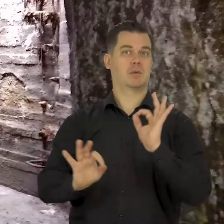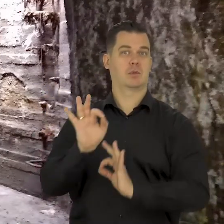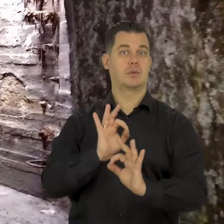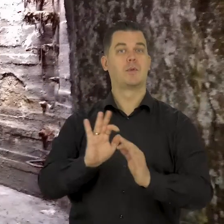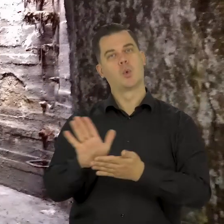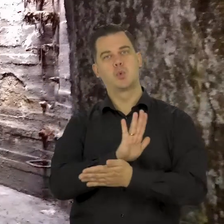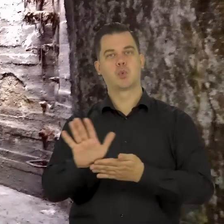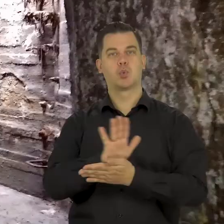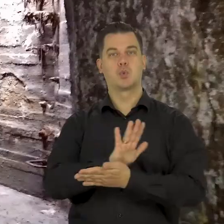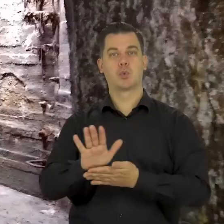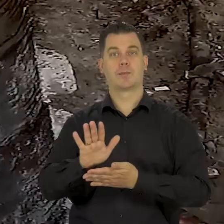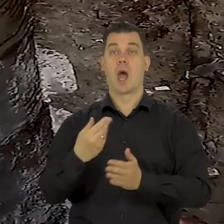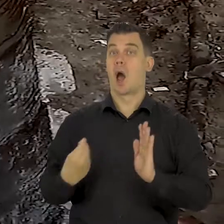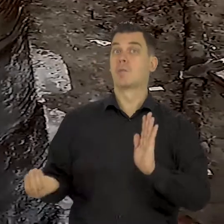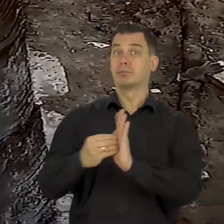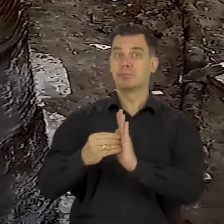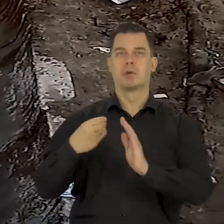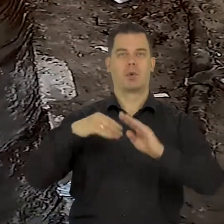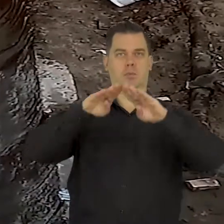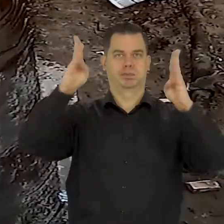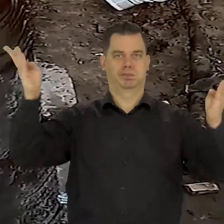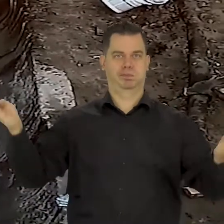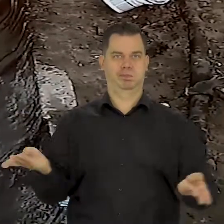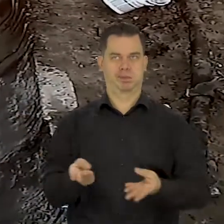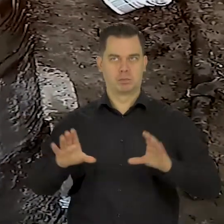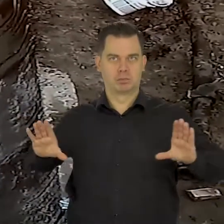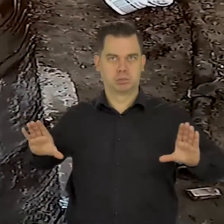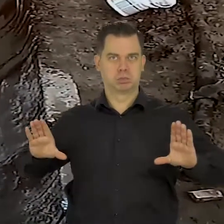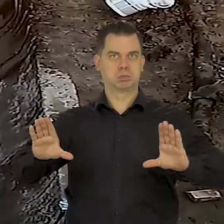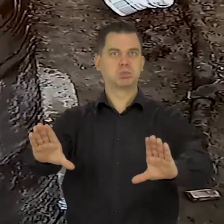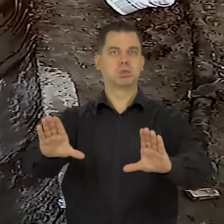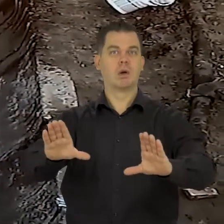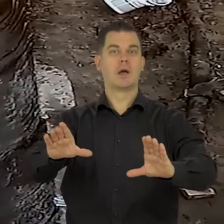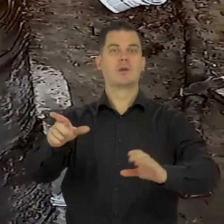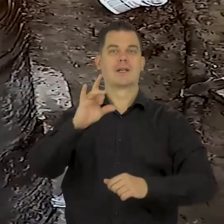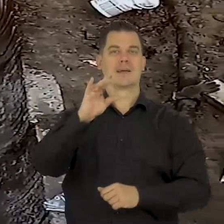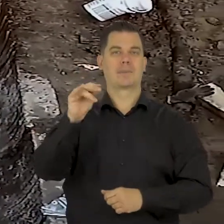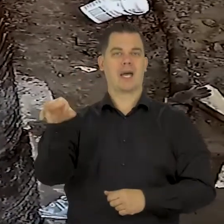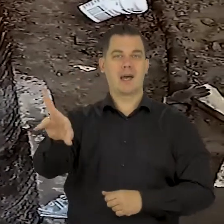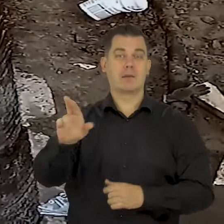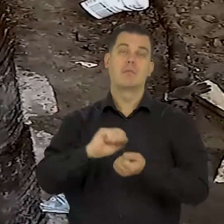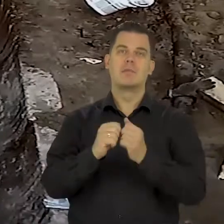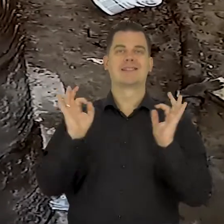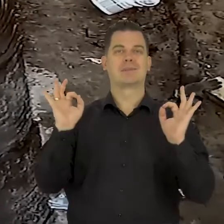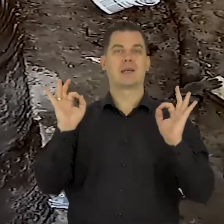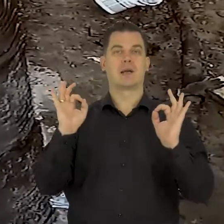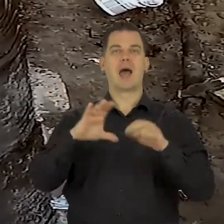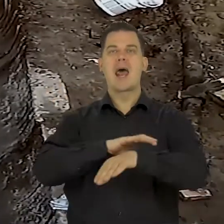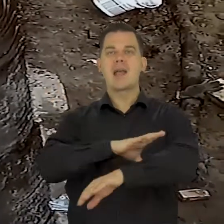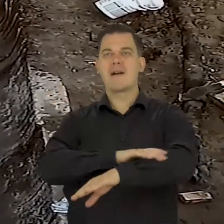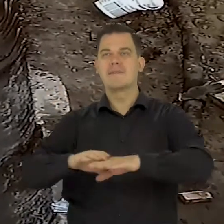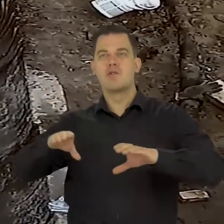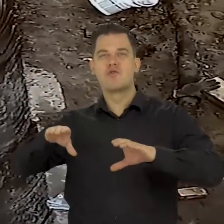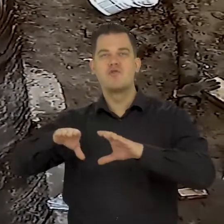naprawiono, uzupełniając ubytki. Dodatkowo do środka żelbetowego kanału wprowadzono rury GPR albo